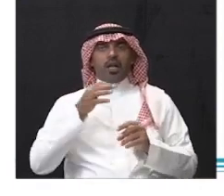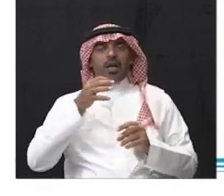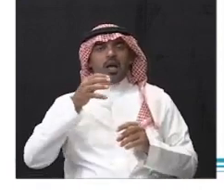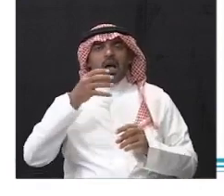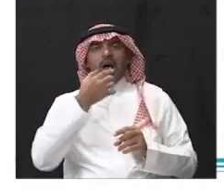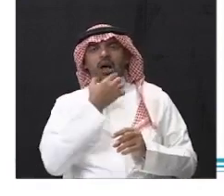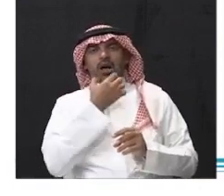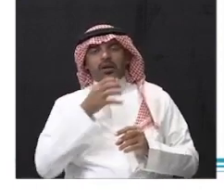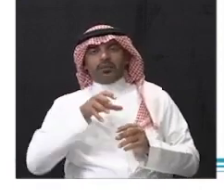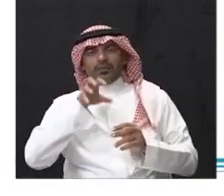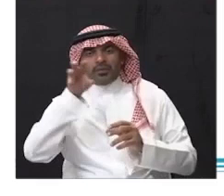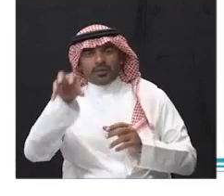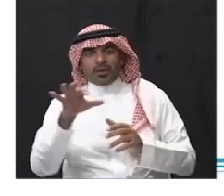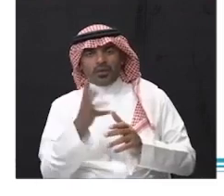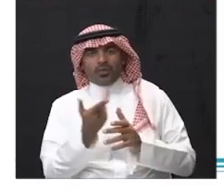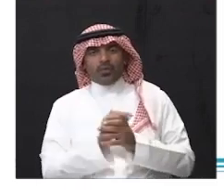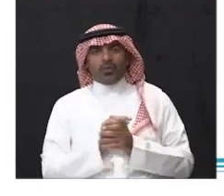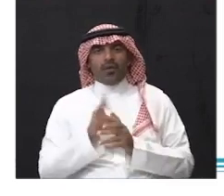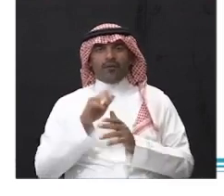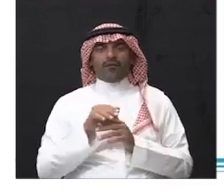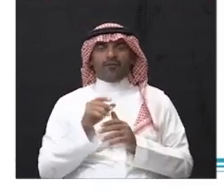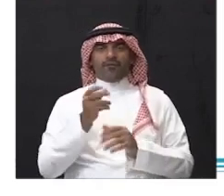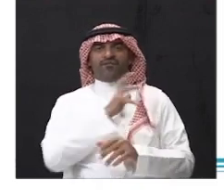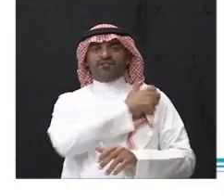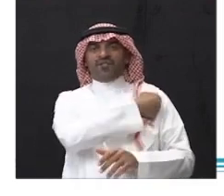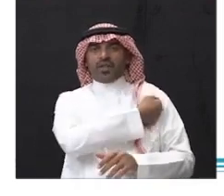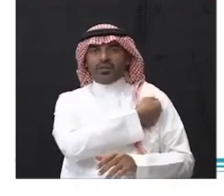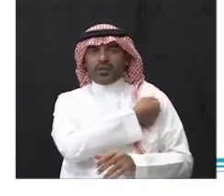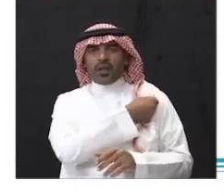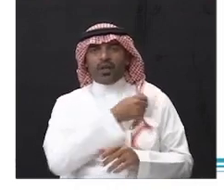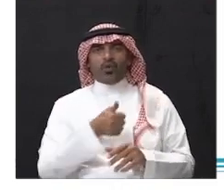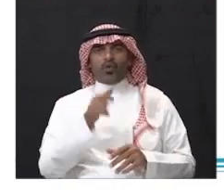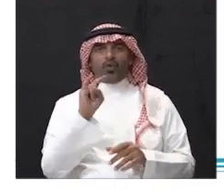فلسطين والأردن والعراق،